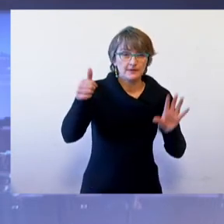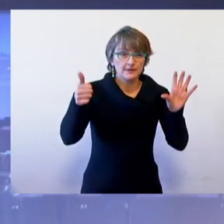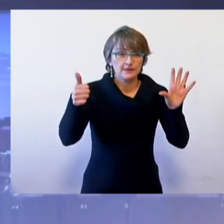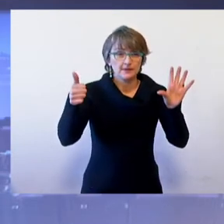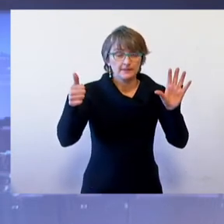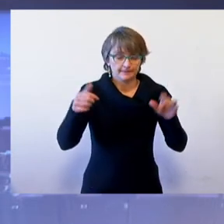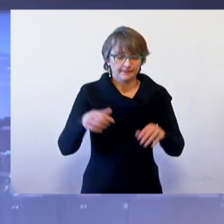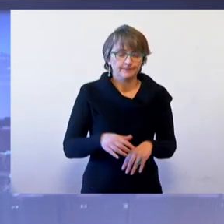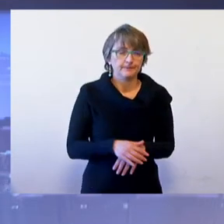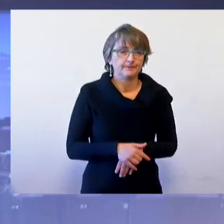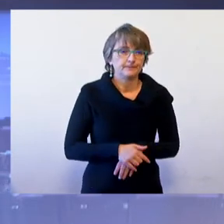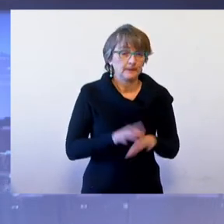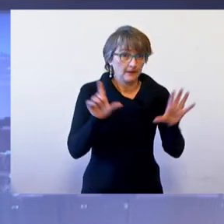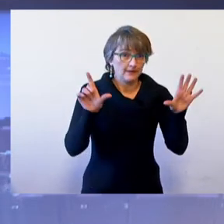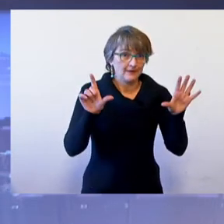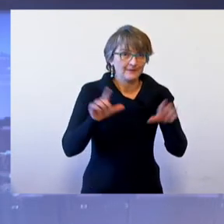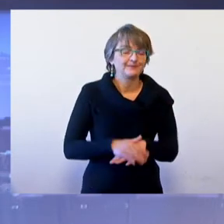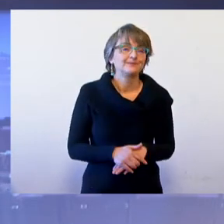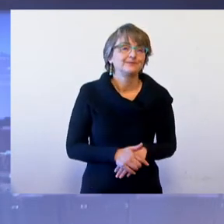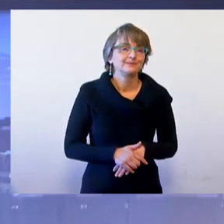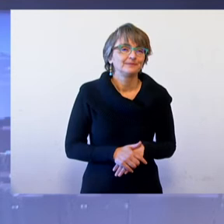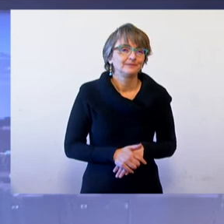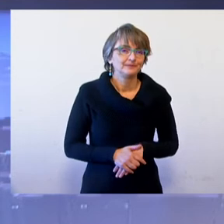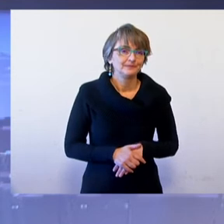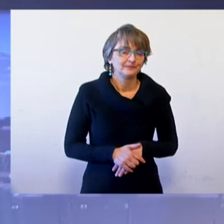6, 7.